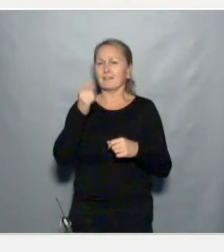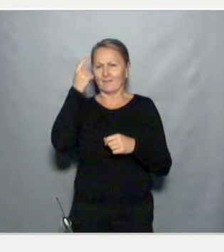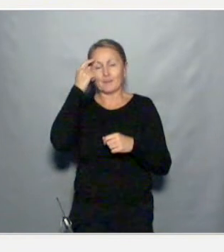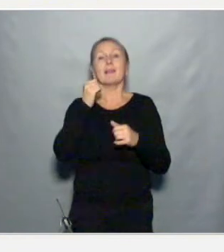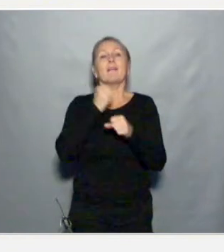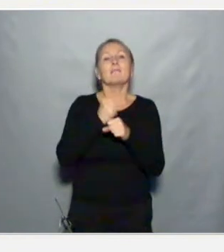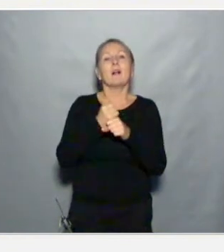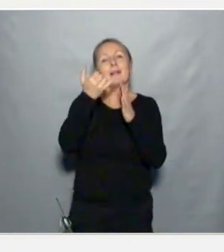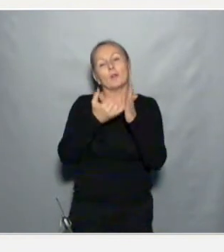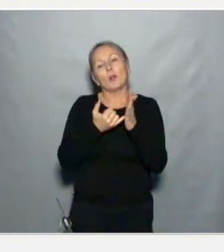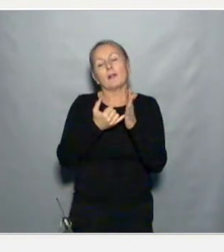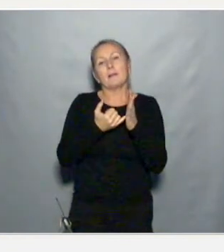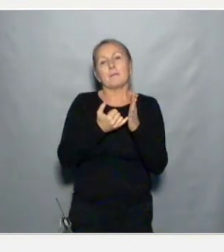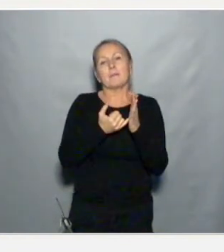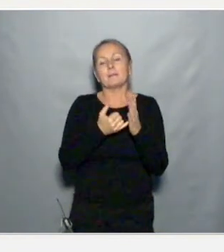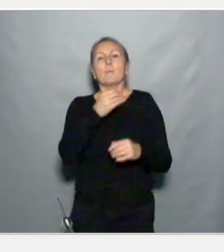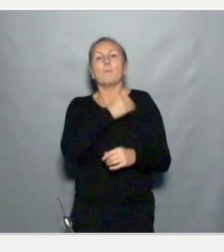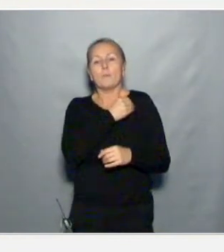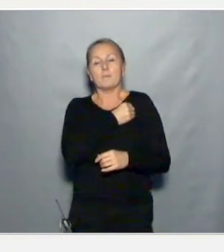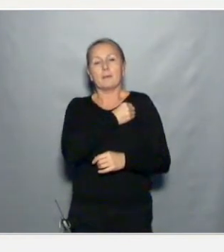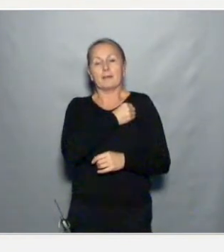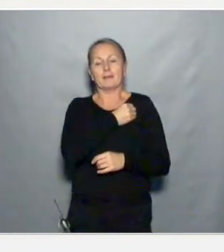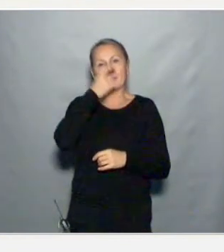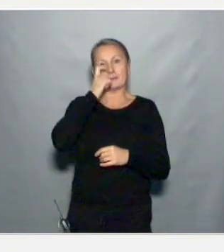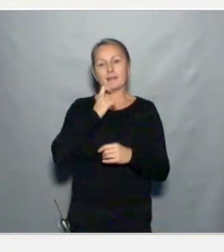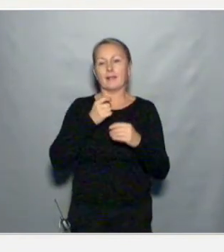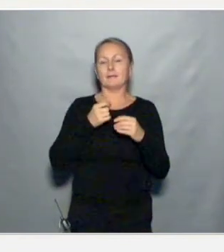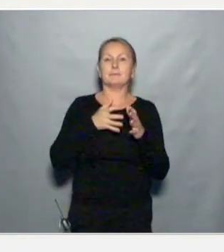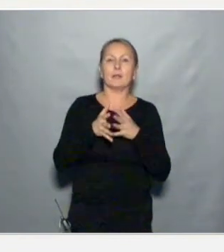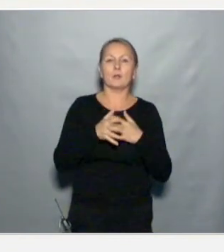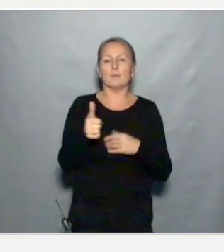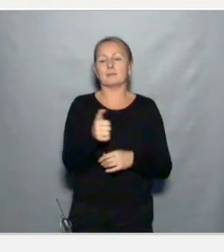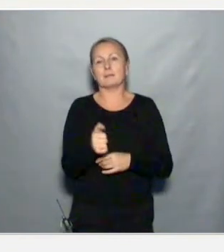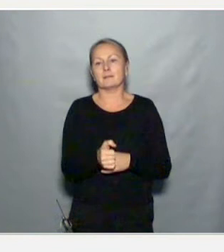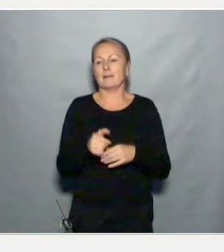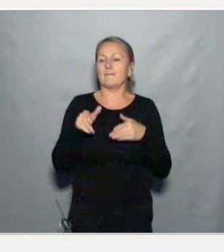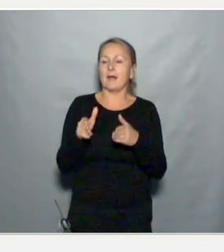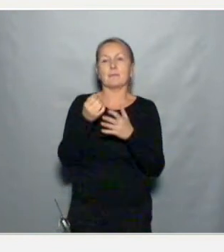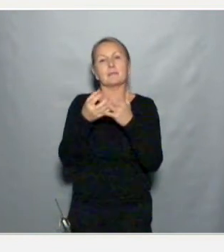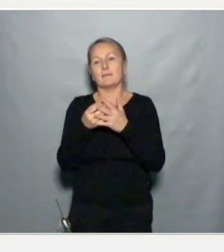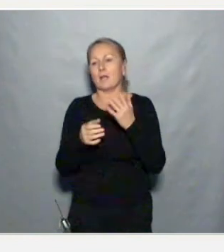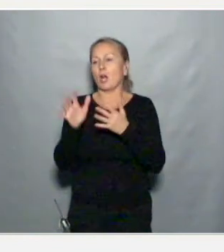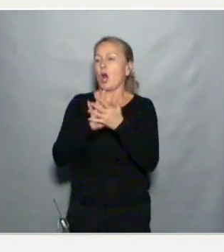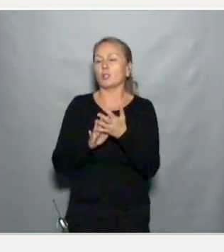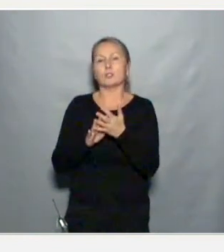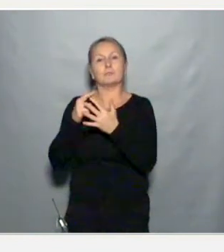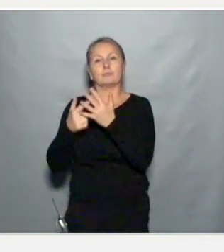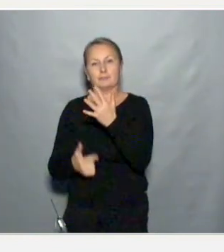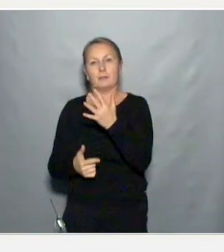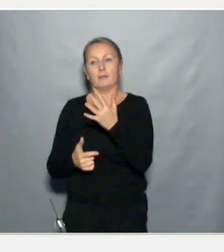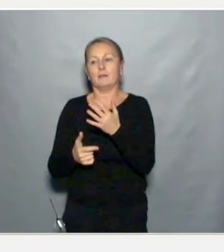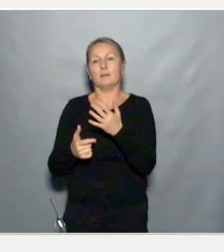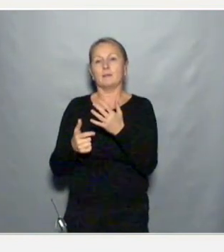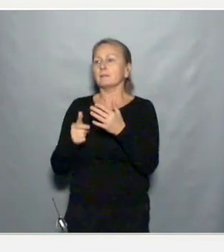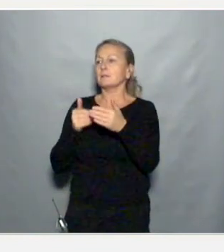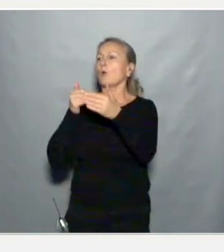om. Att påminna människor genom sms, vägbeskrivningar, kartor och så vidare för att få dem